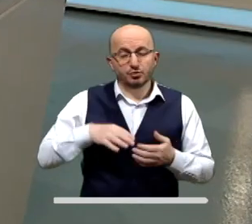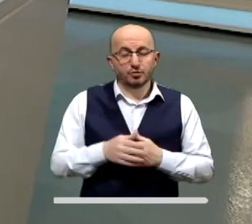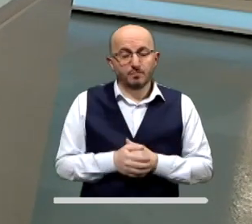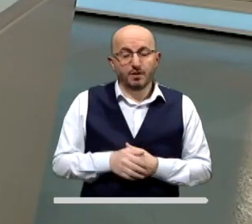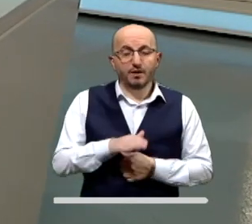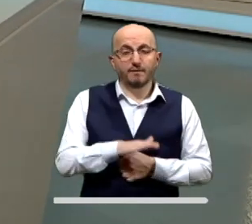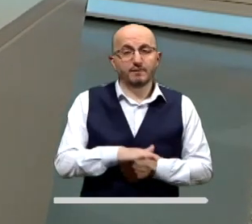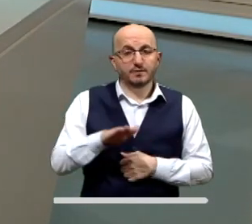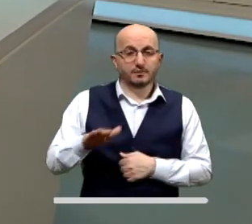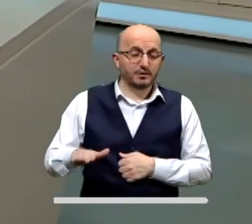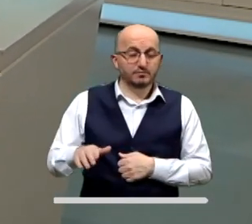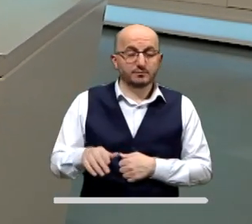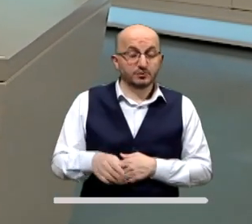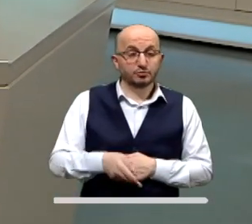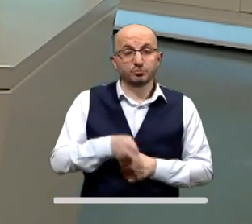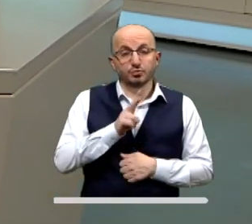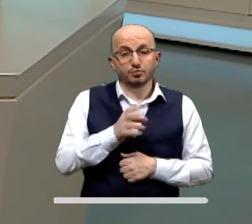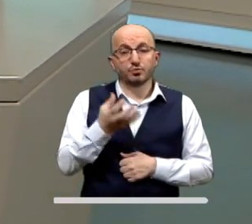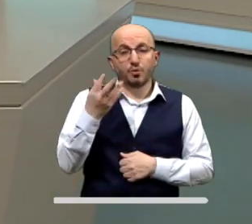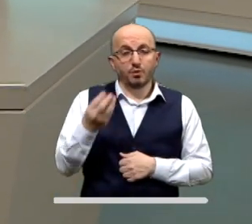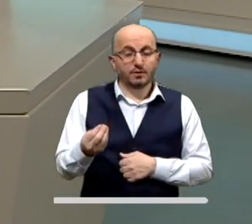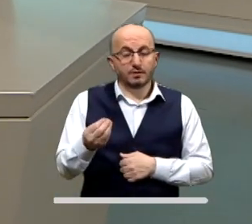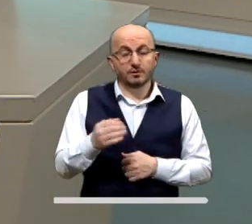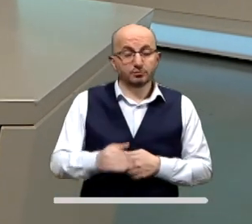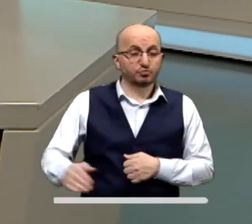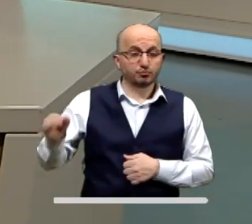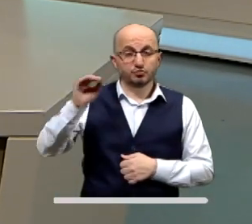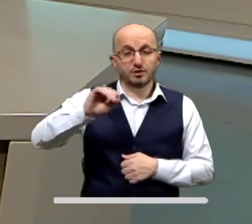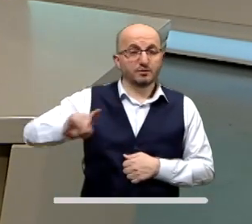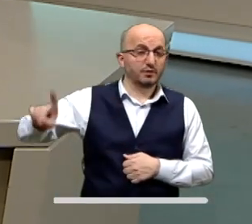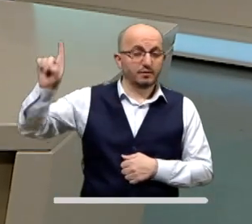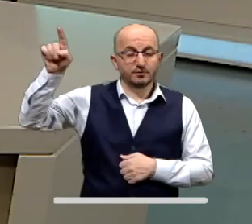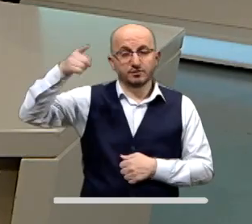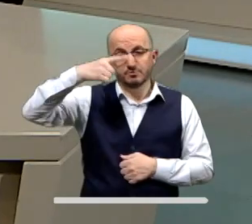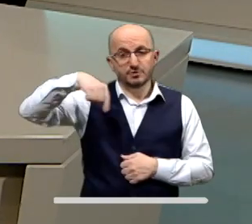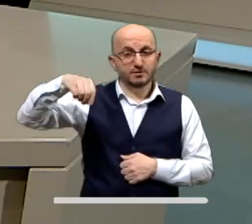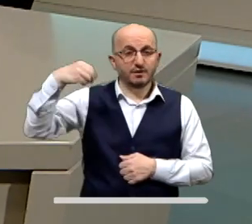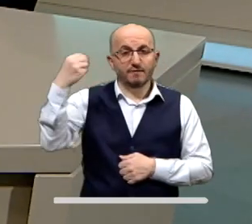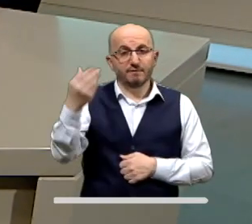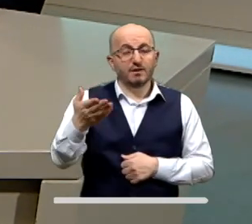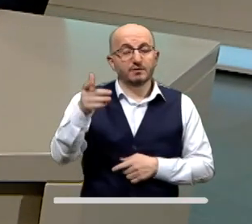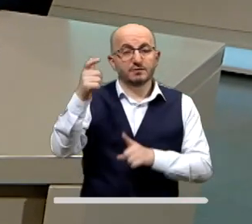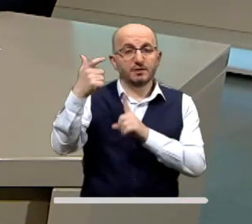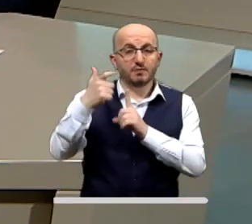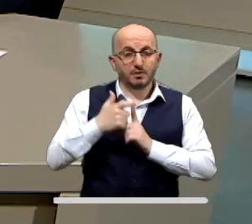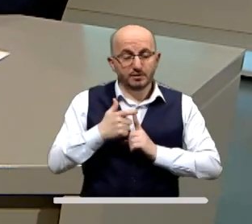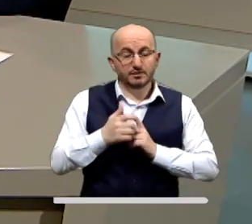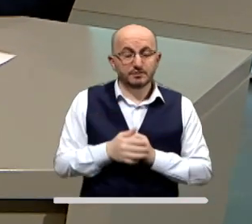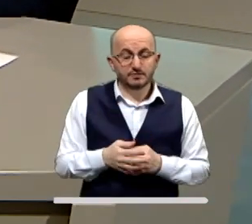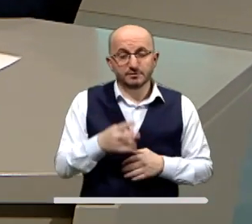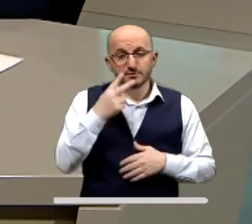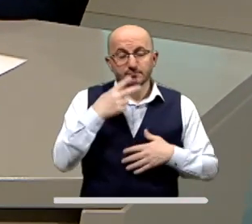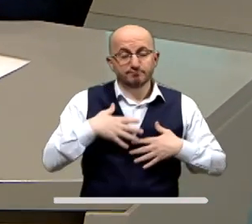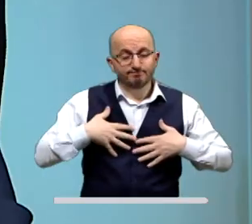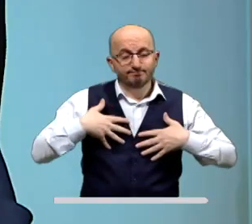evlatlarımız sonuç itibariyle Yüce yaratıcının bizlere verdiği emanetlerdir ve göz